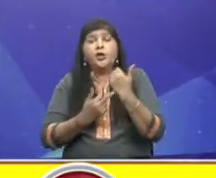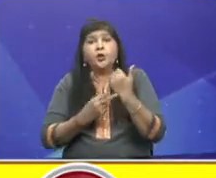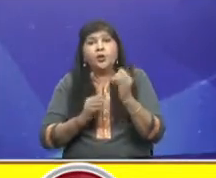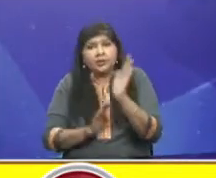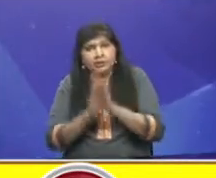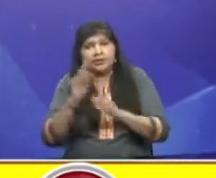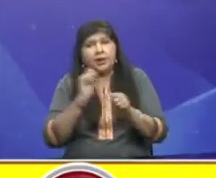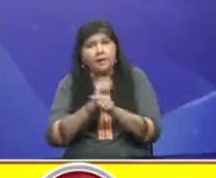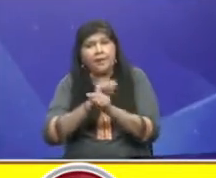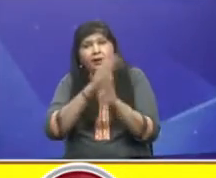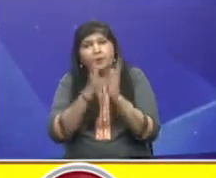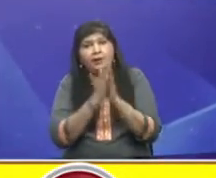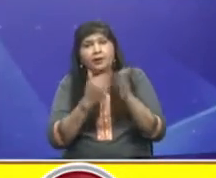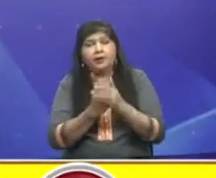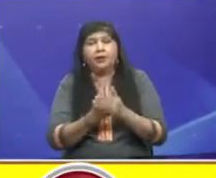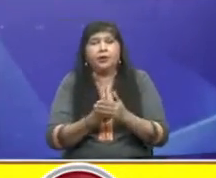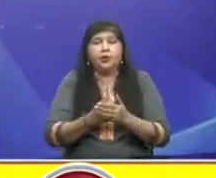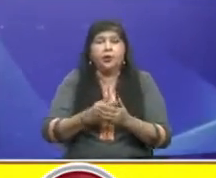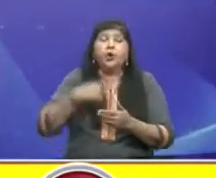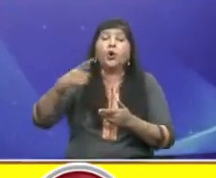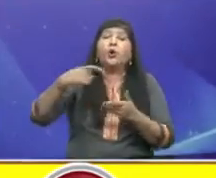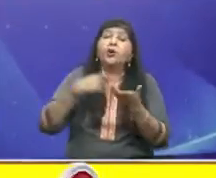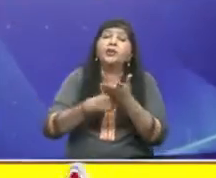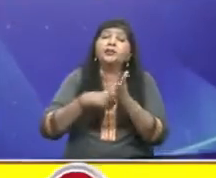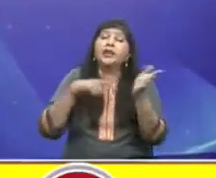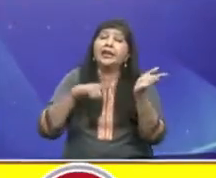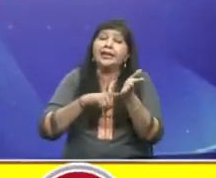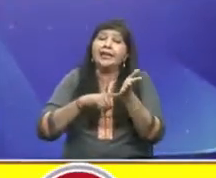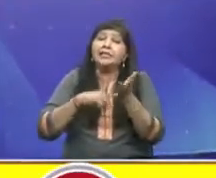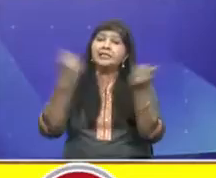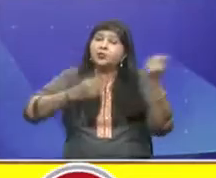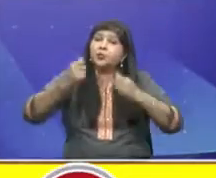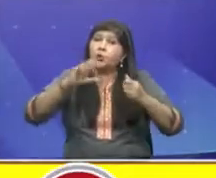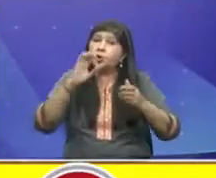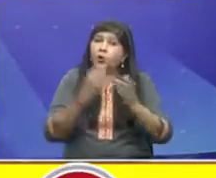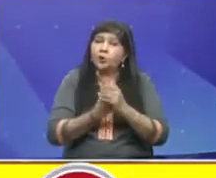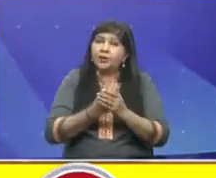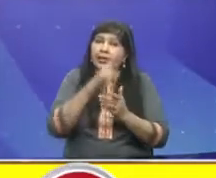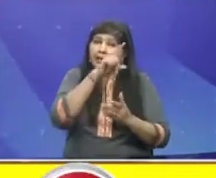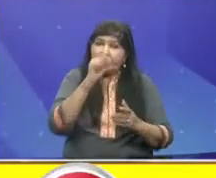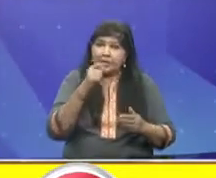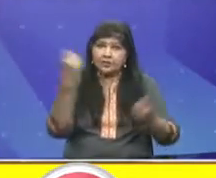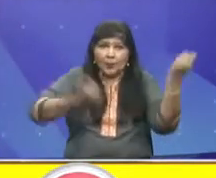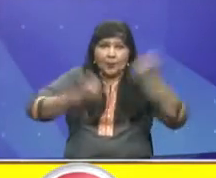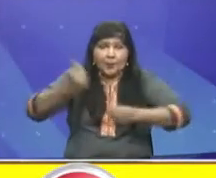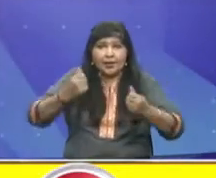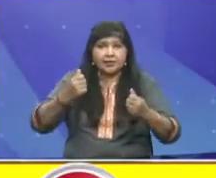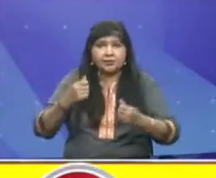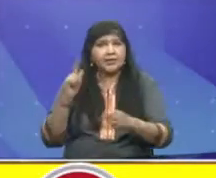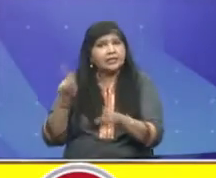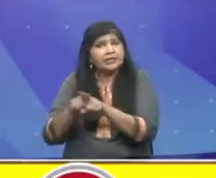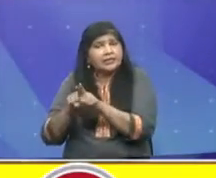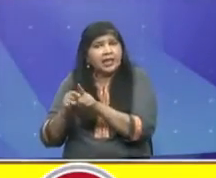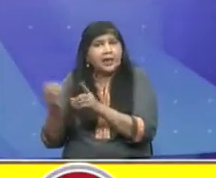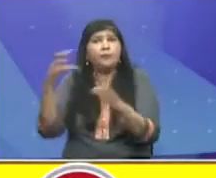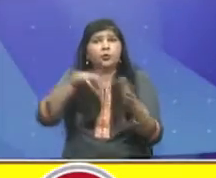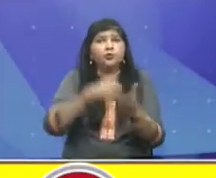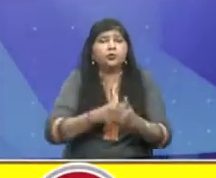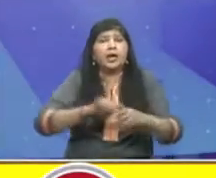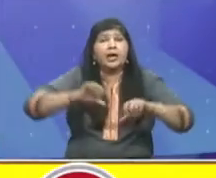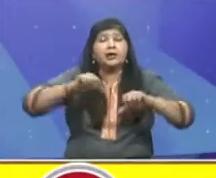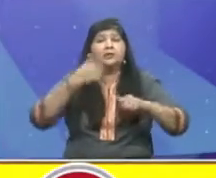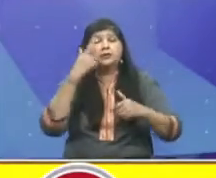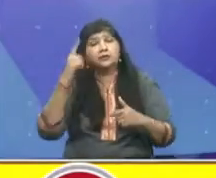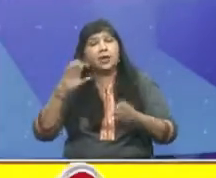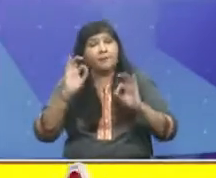डेवलप किया और रीजनल ट्रांसपोर्ट कॉर्पोरेशन में हम लोगों ने 10 बसेस में वो यूज किया उसका रिजल्ट चेक करने के लिए,